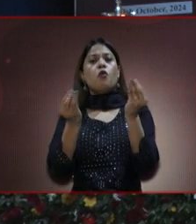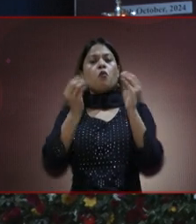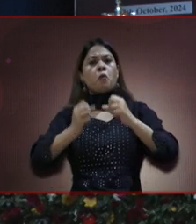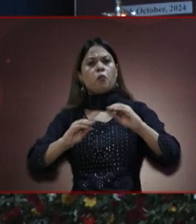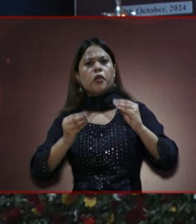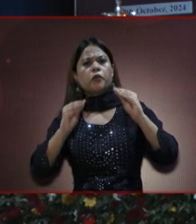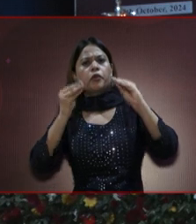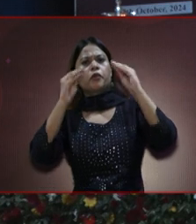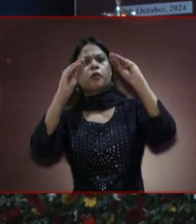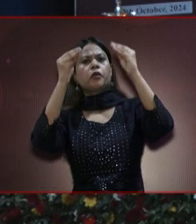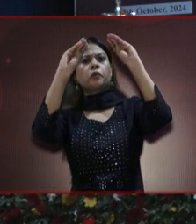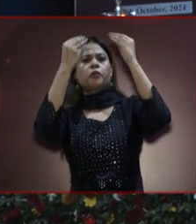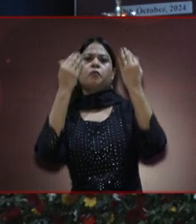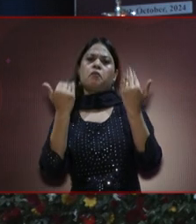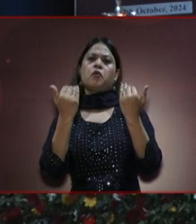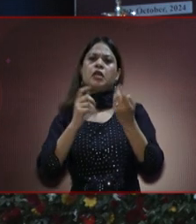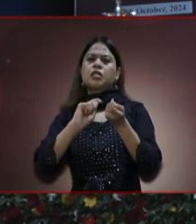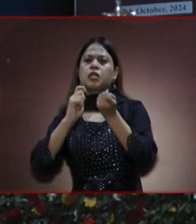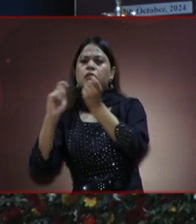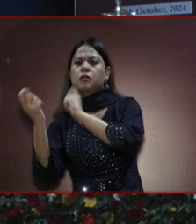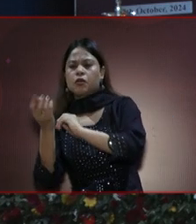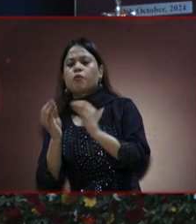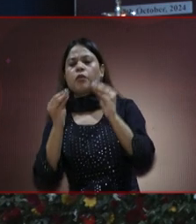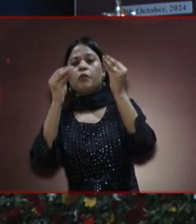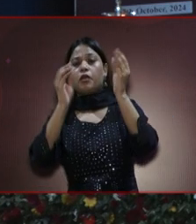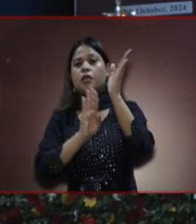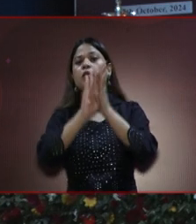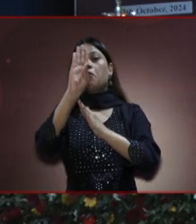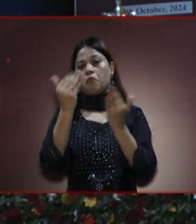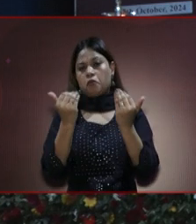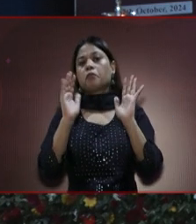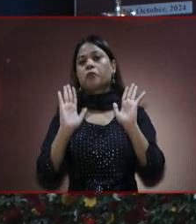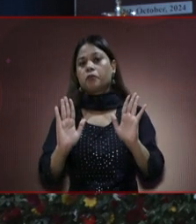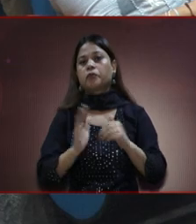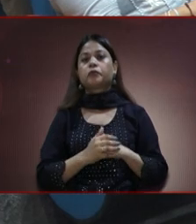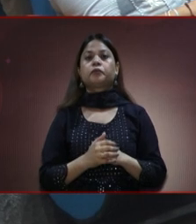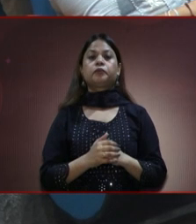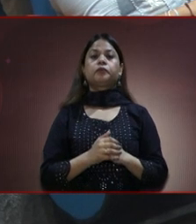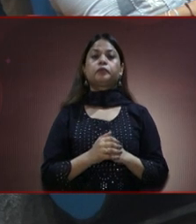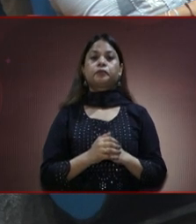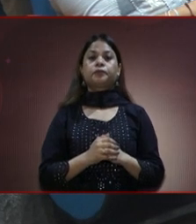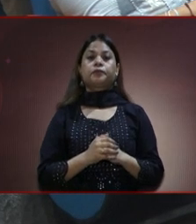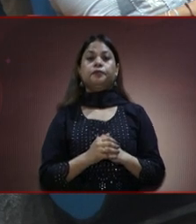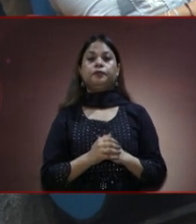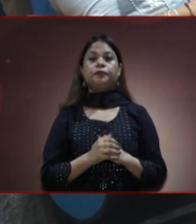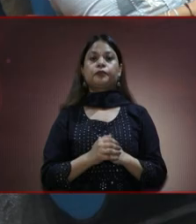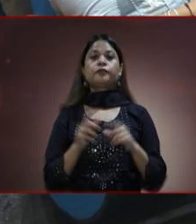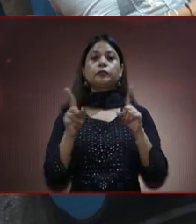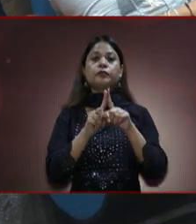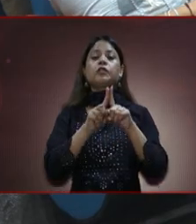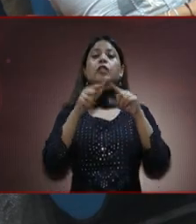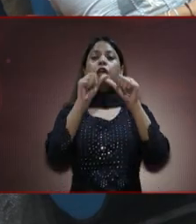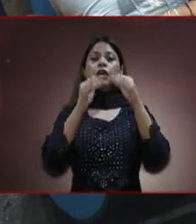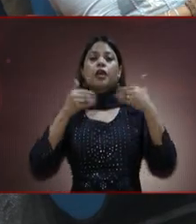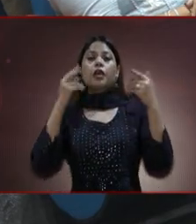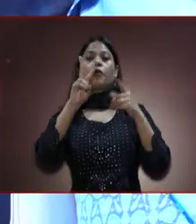किया जा सकेगा, इसको थोड़ा और विकसित किया जा सकेगा। मैं अमेज़ॉन के वाइस प्रेसिडेंट श्री